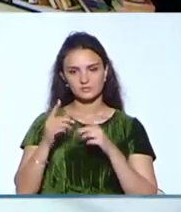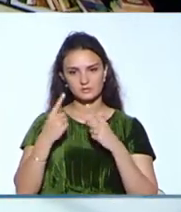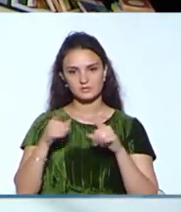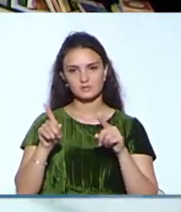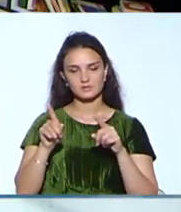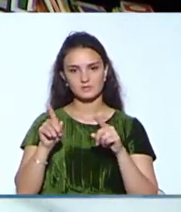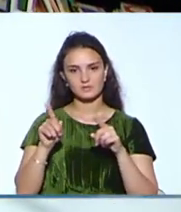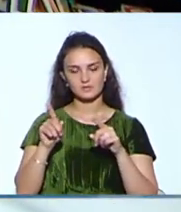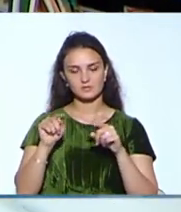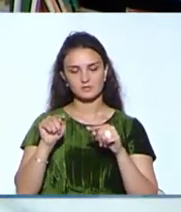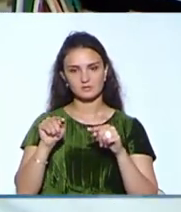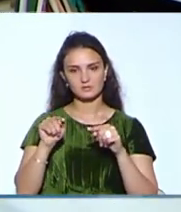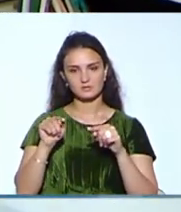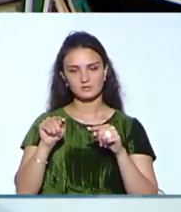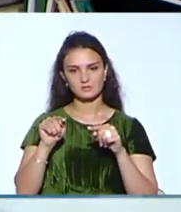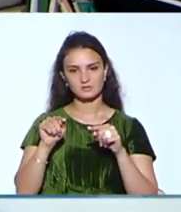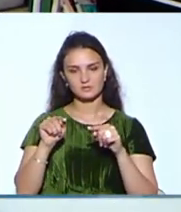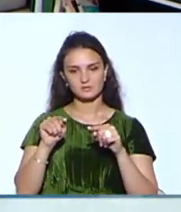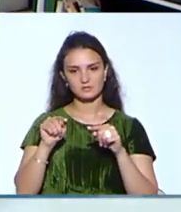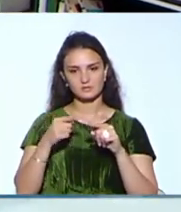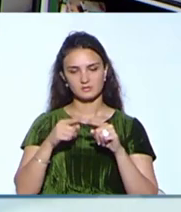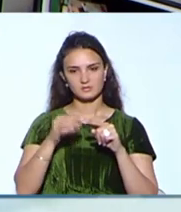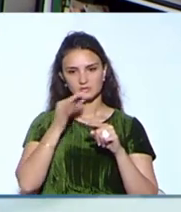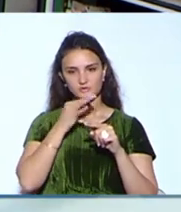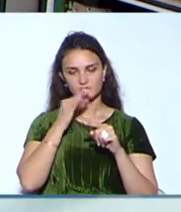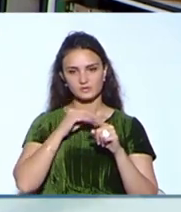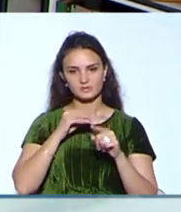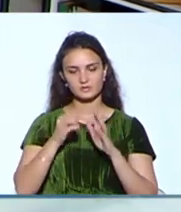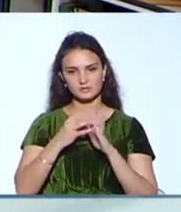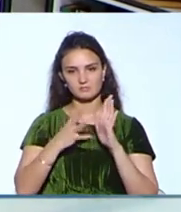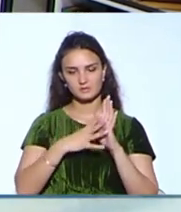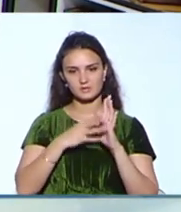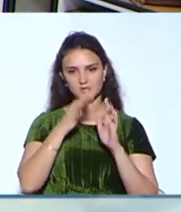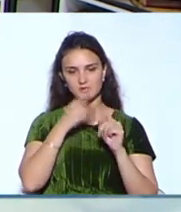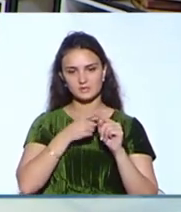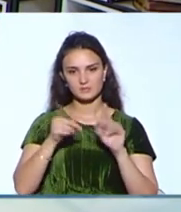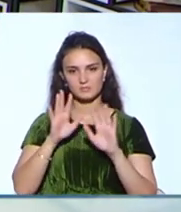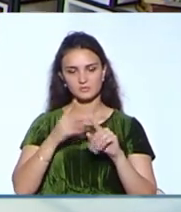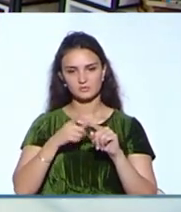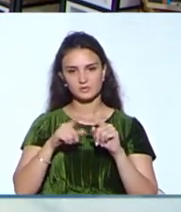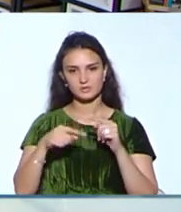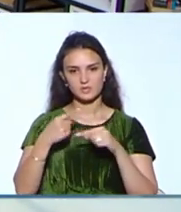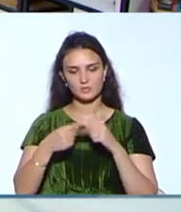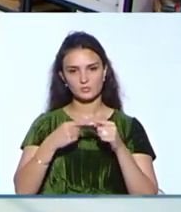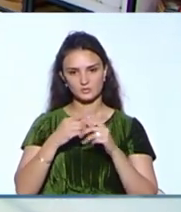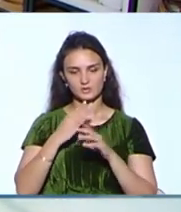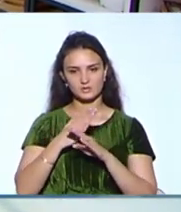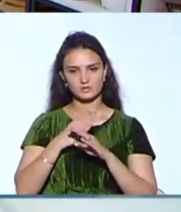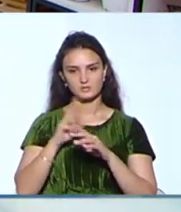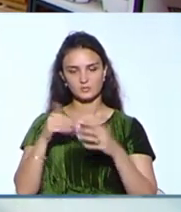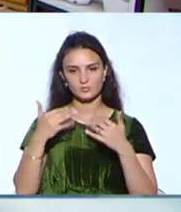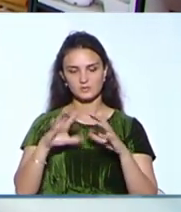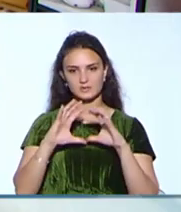ცნობიერების ნაკადით შემოდის და შემოდის. აი ჯერ 19 წელია მხოლოდ ეს საუკუნე დგას და